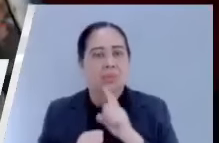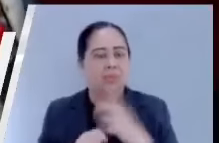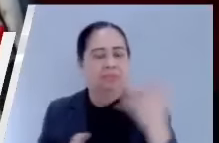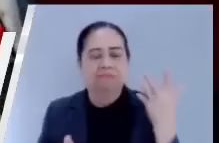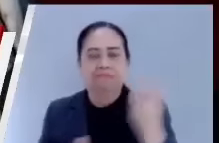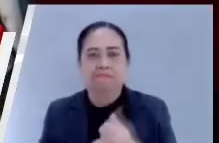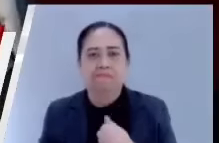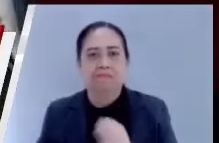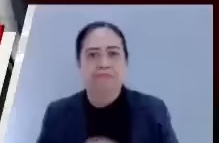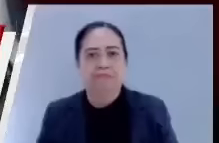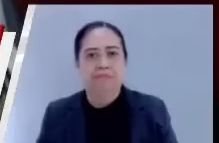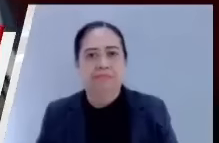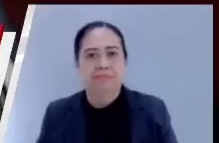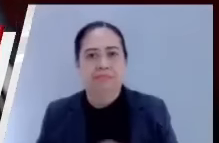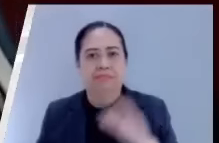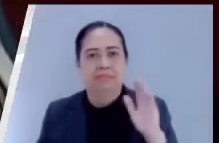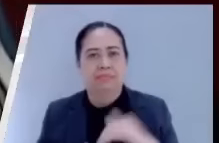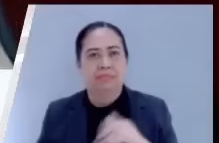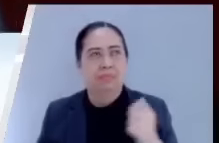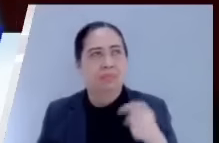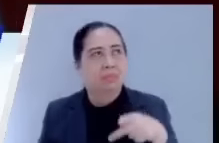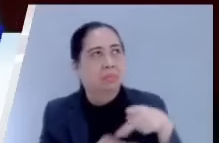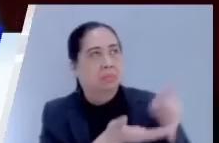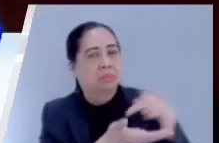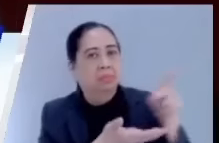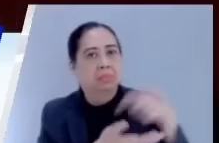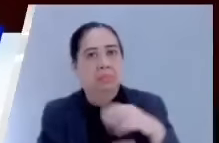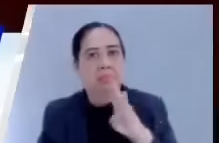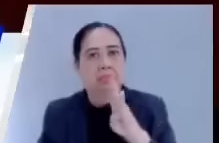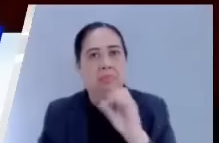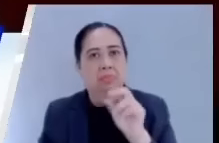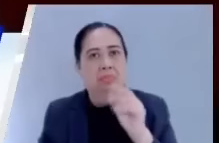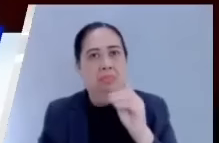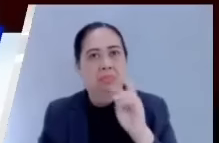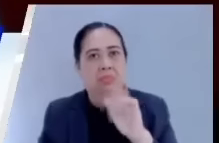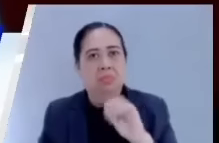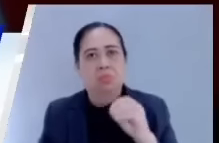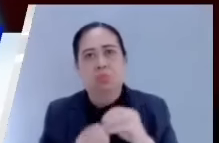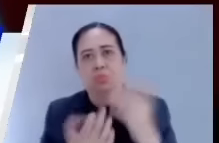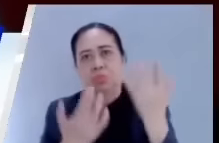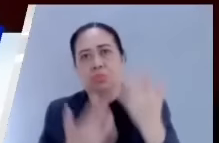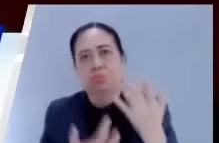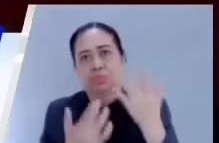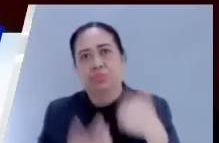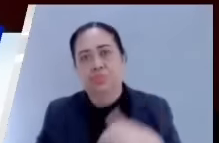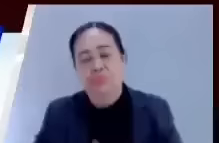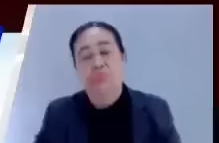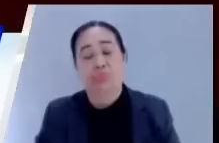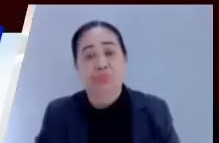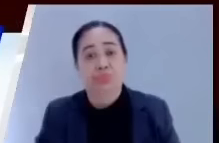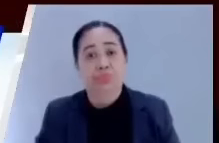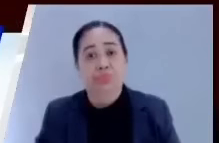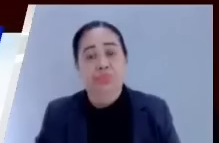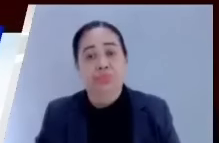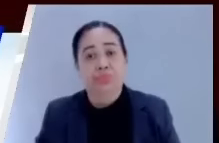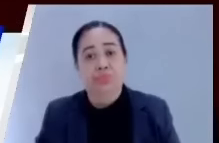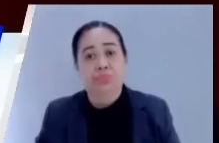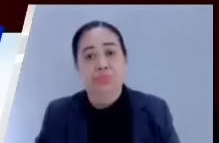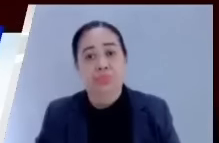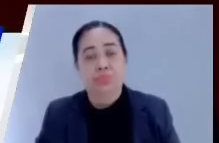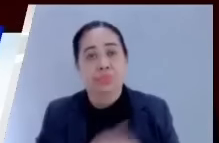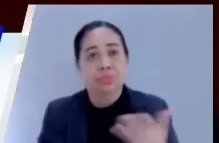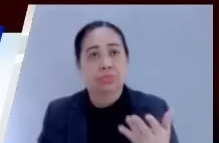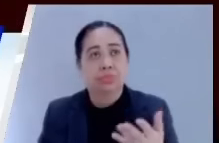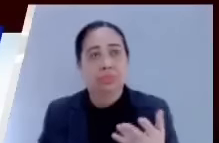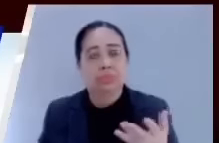kami. Paano kung mga nangangukupahan pa yung iba, lalong kawawa talaga. Ngayon, nagbigay sila ng ano ng